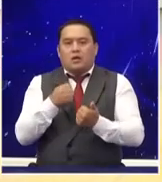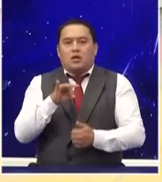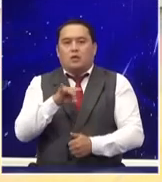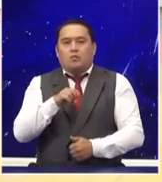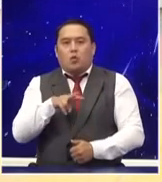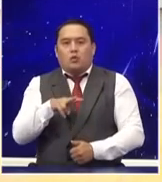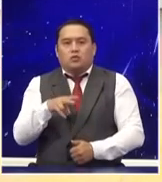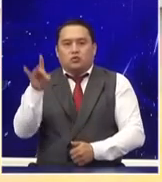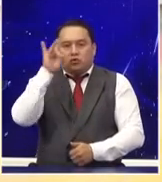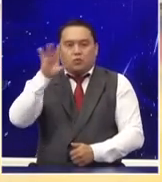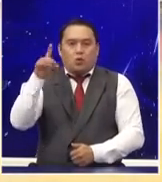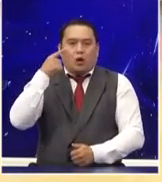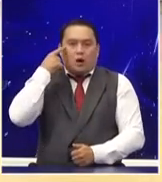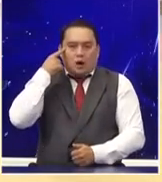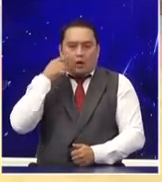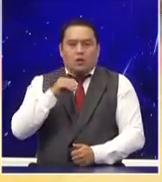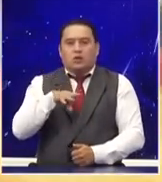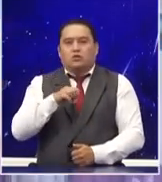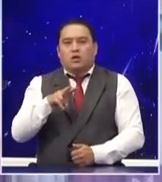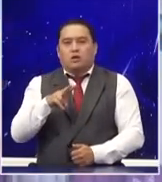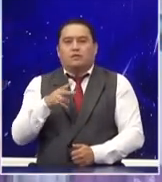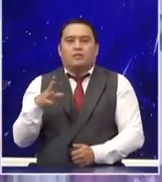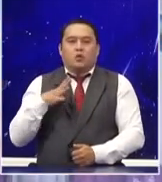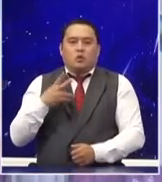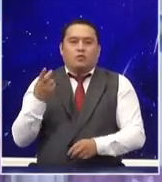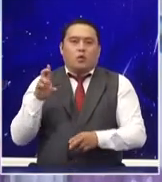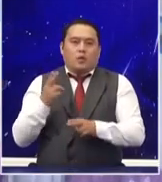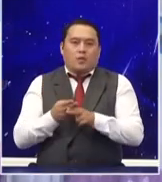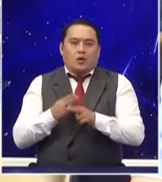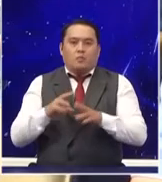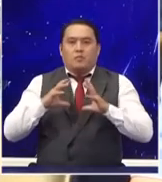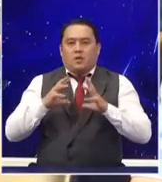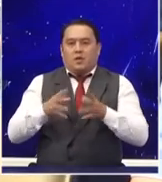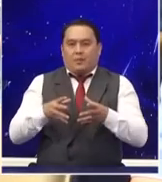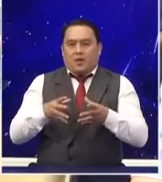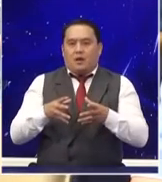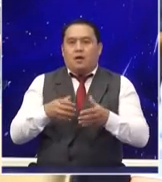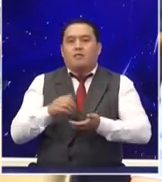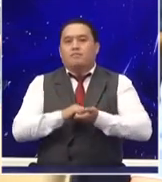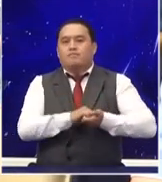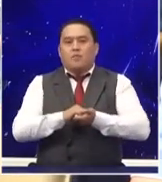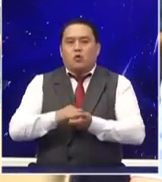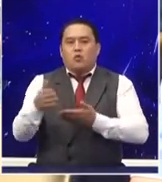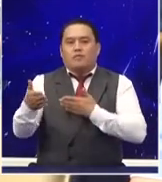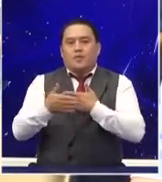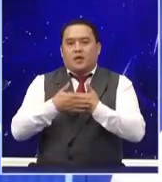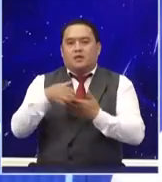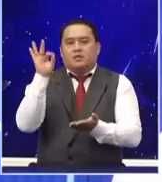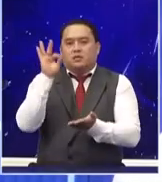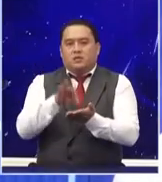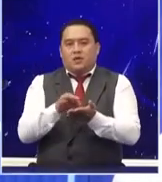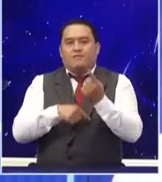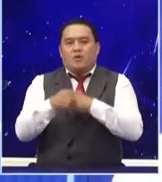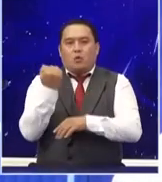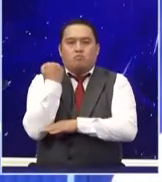Ербол Алдухан стал чемпионом Азии, Ержан Рангаеп стал бронзовым призером чемпионата мира. Борцы ставят перед собой высокие цели –